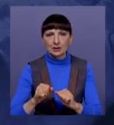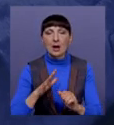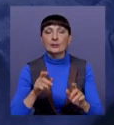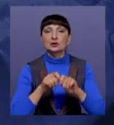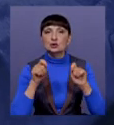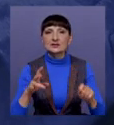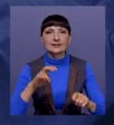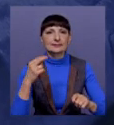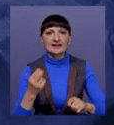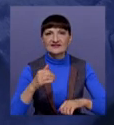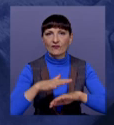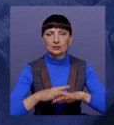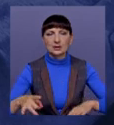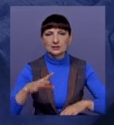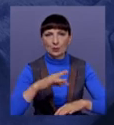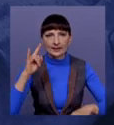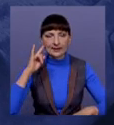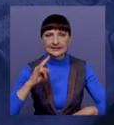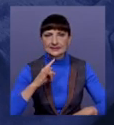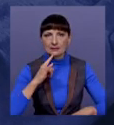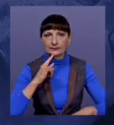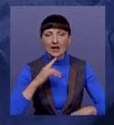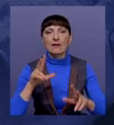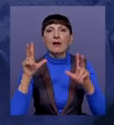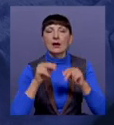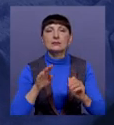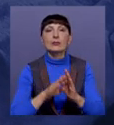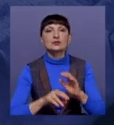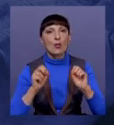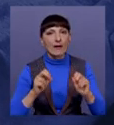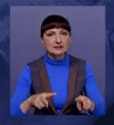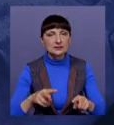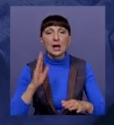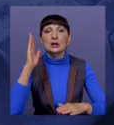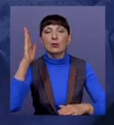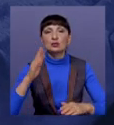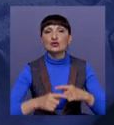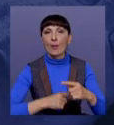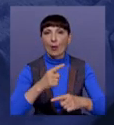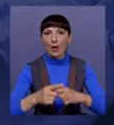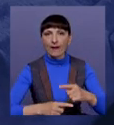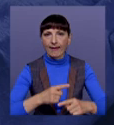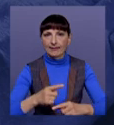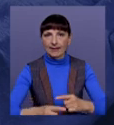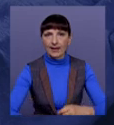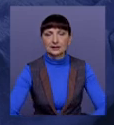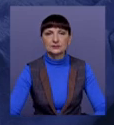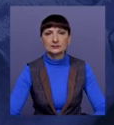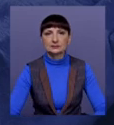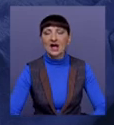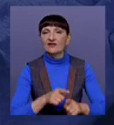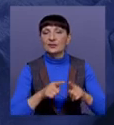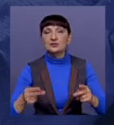создан Национальный фонд Республики Казахстан, как гарант безопасности для будущего поколения в